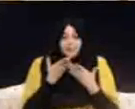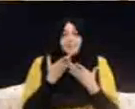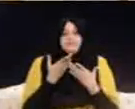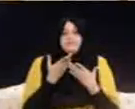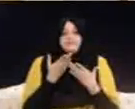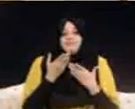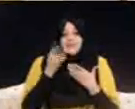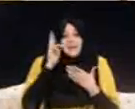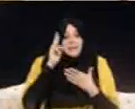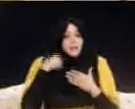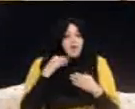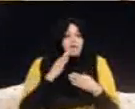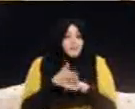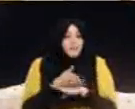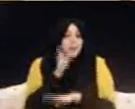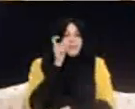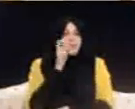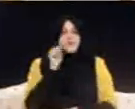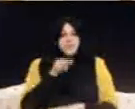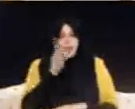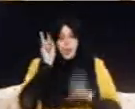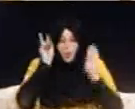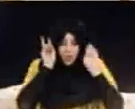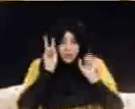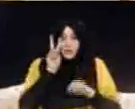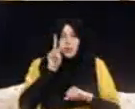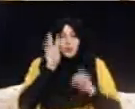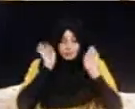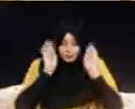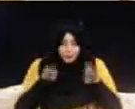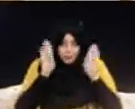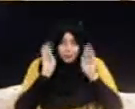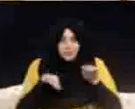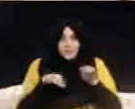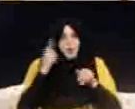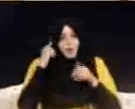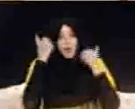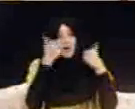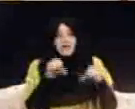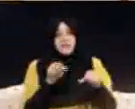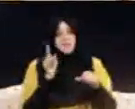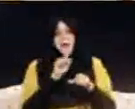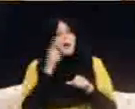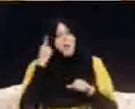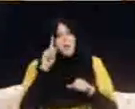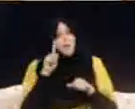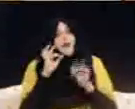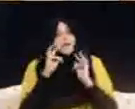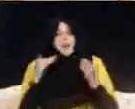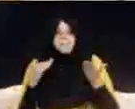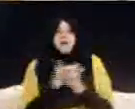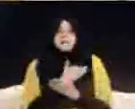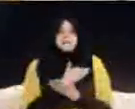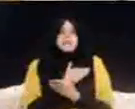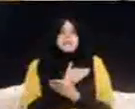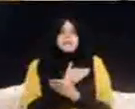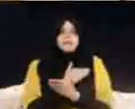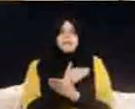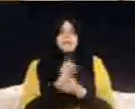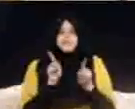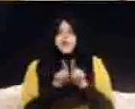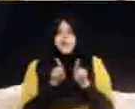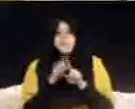دخول الإنسان المسجد بنية المكوث لا بنية العبور، كما اللي